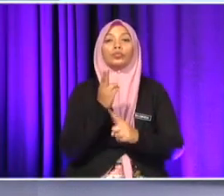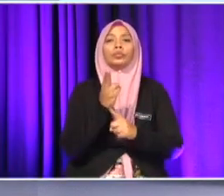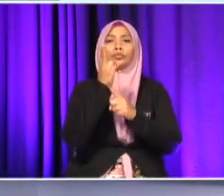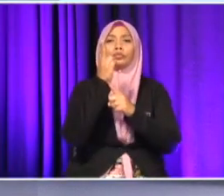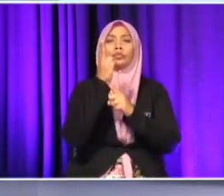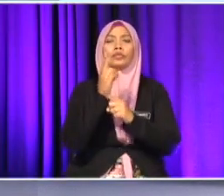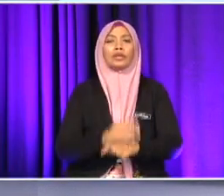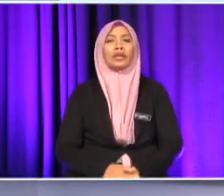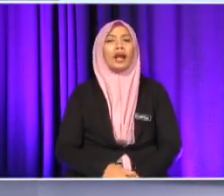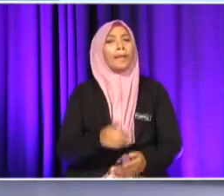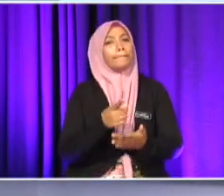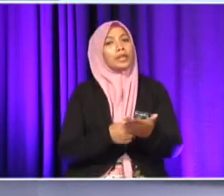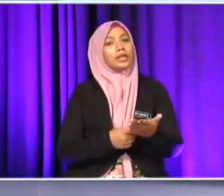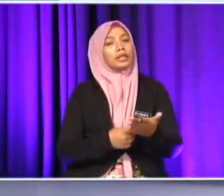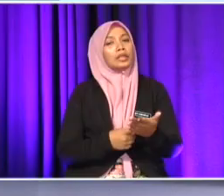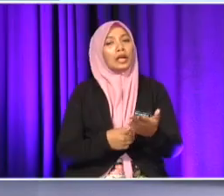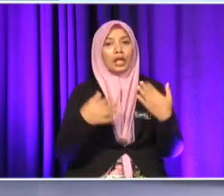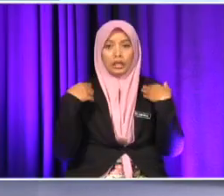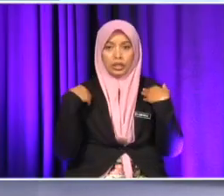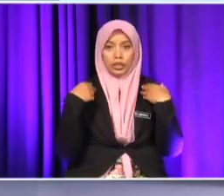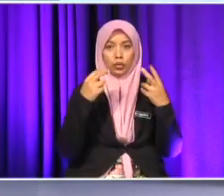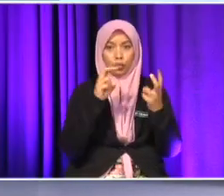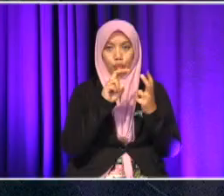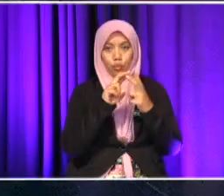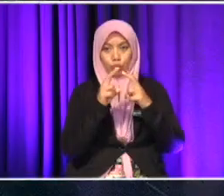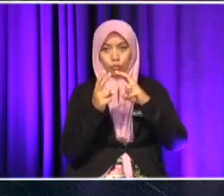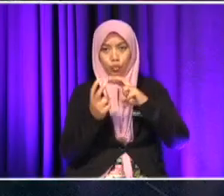utama aja mungkin ada huruf yang empat